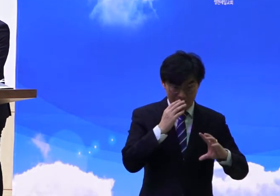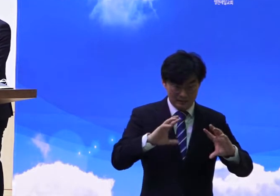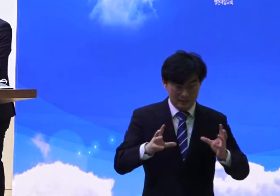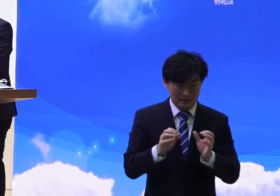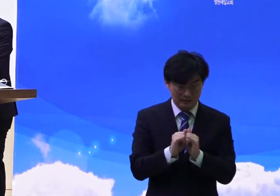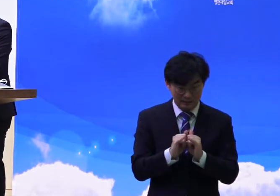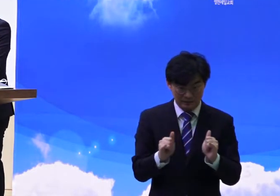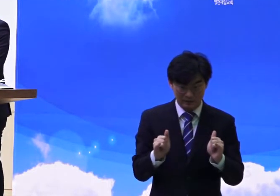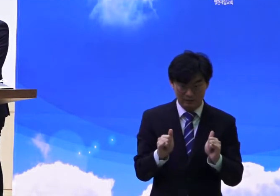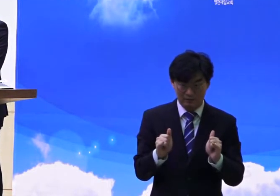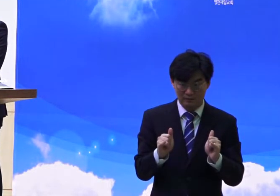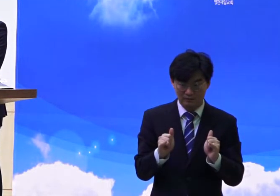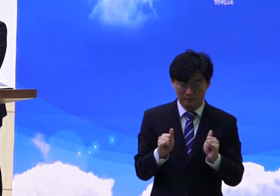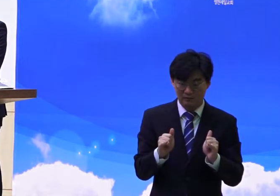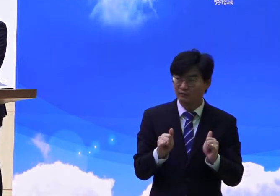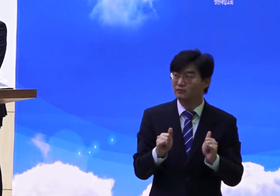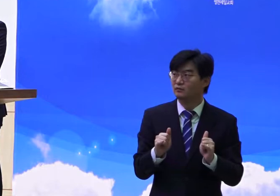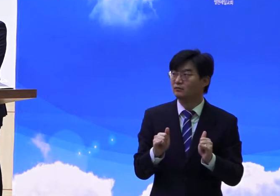때문에 마음이 상했답니다.